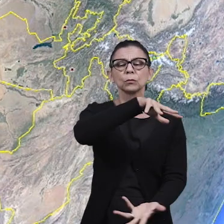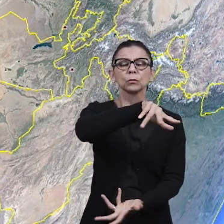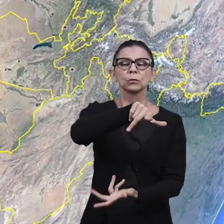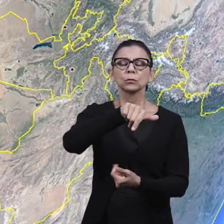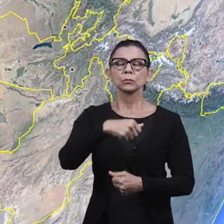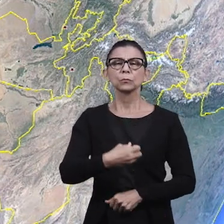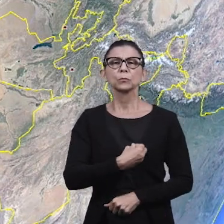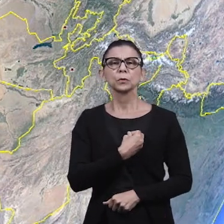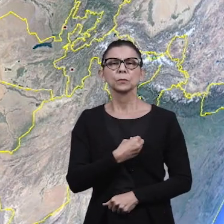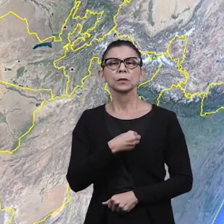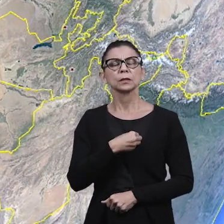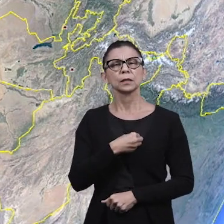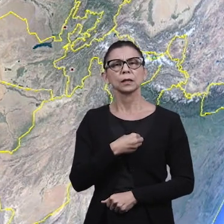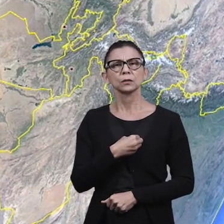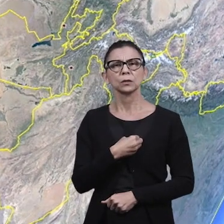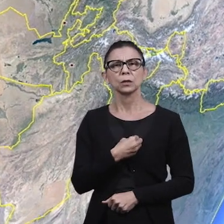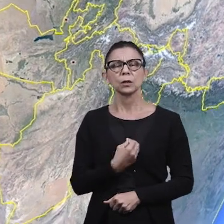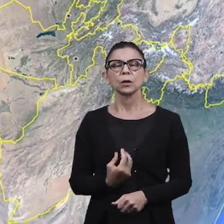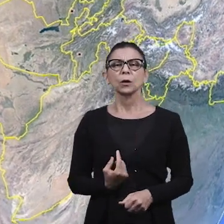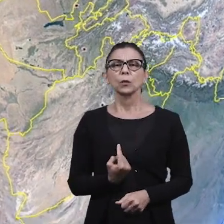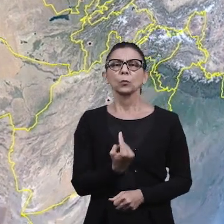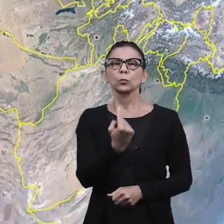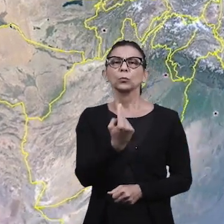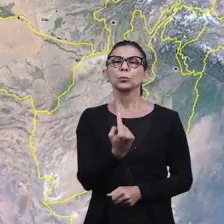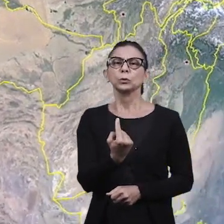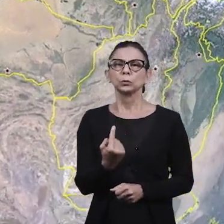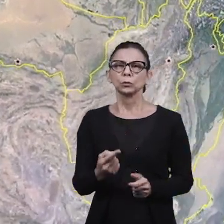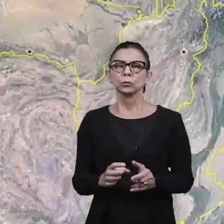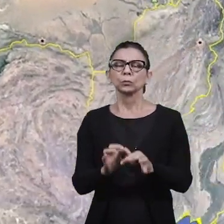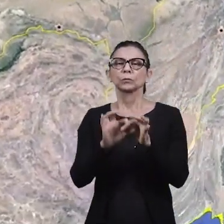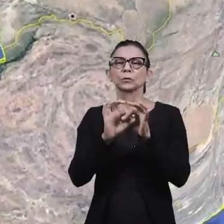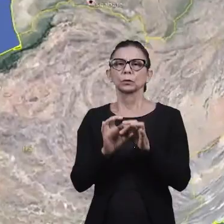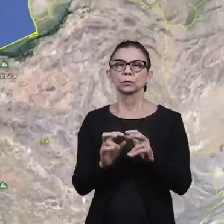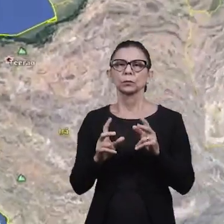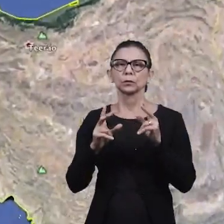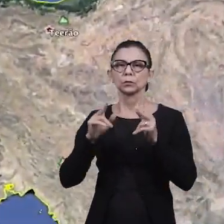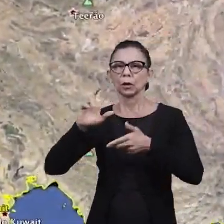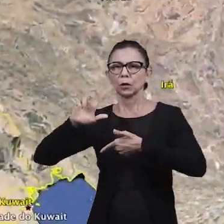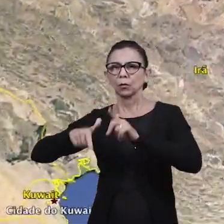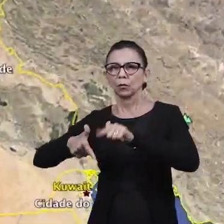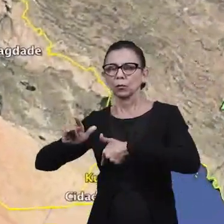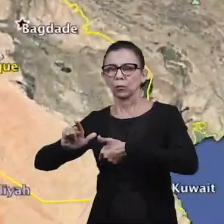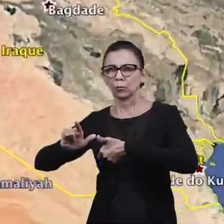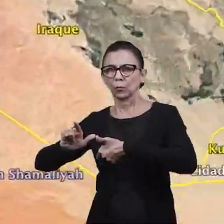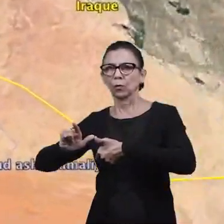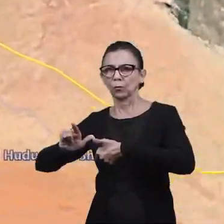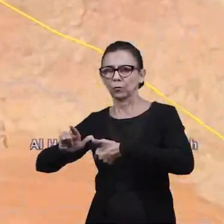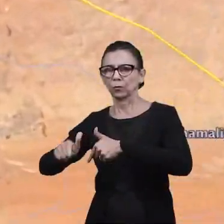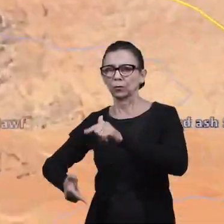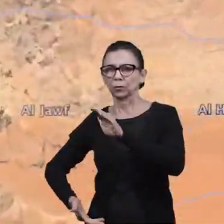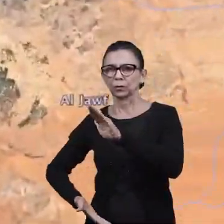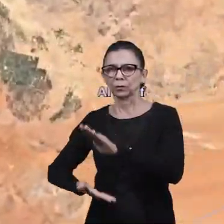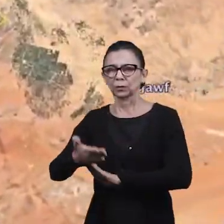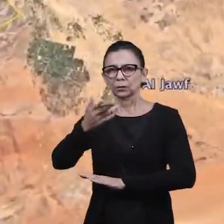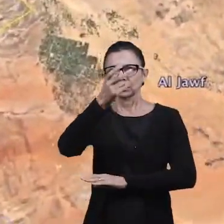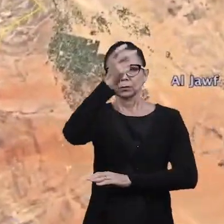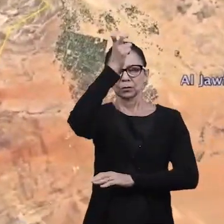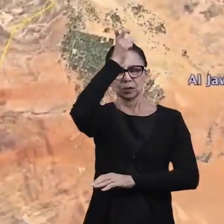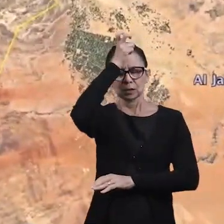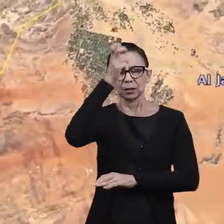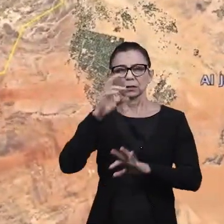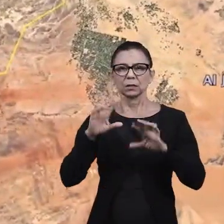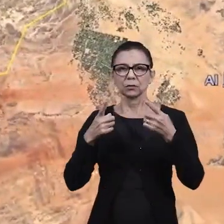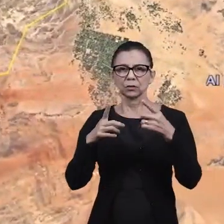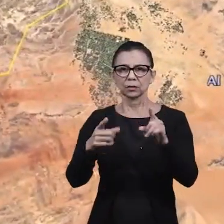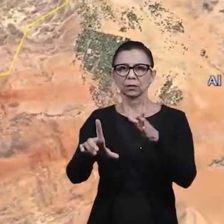planète vivent un moment d'unité, de communion, comme l'ont vécu les Hébreux à leur sortie d'Égypte, les disciples avec le